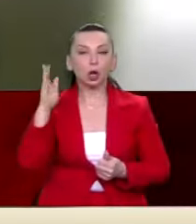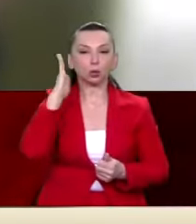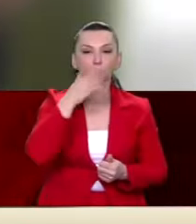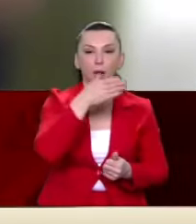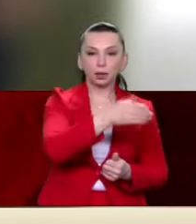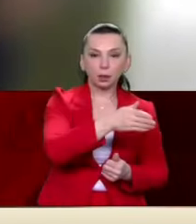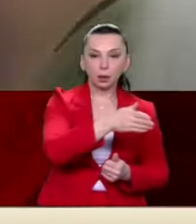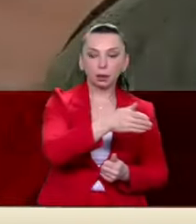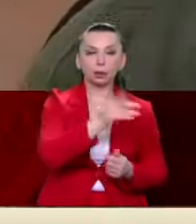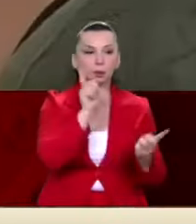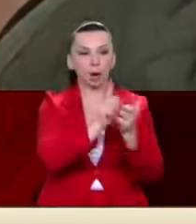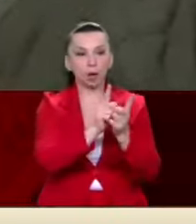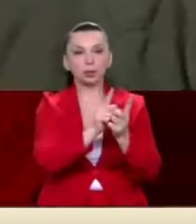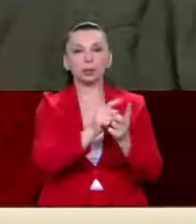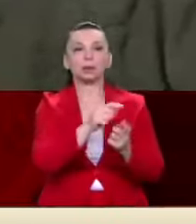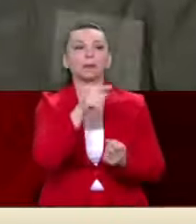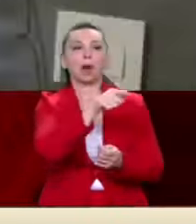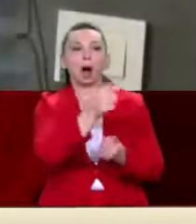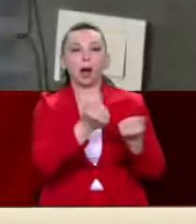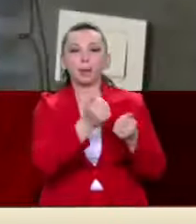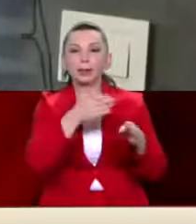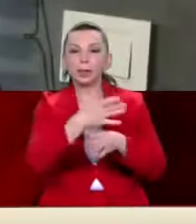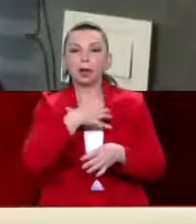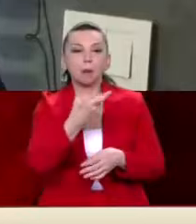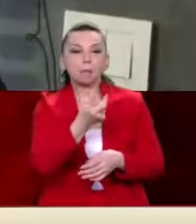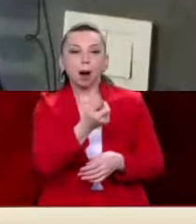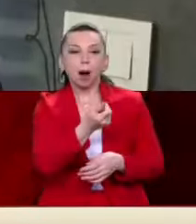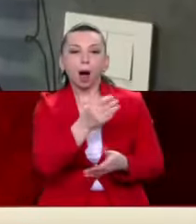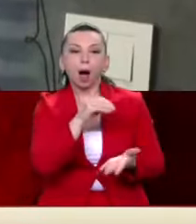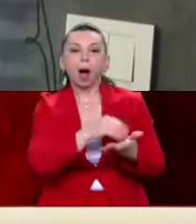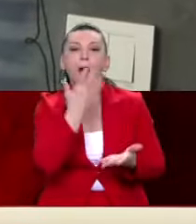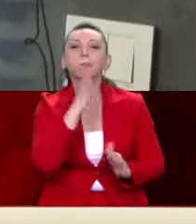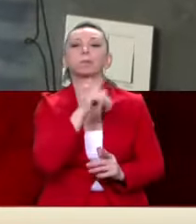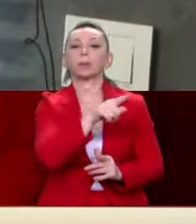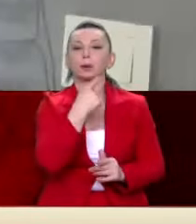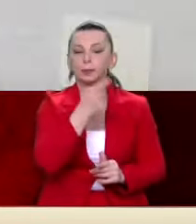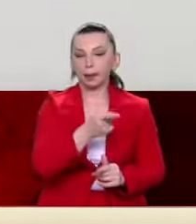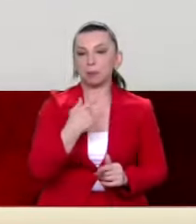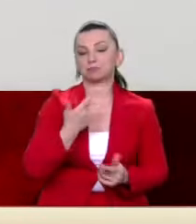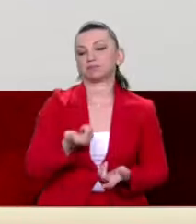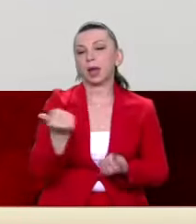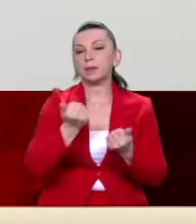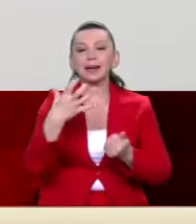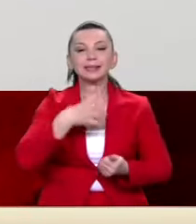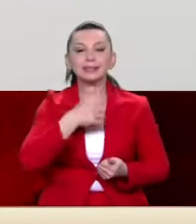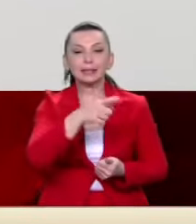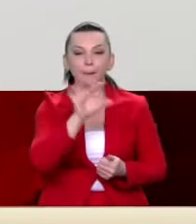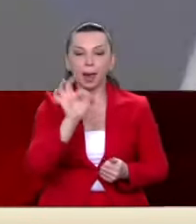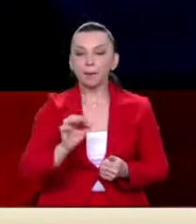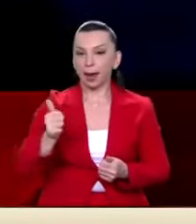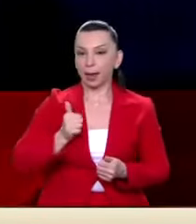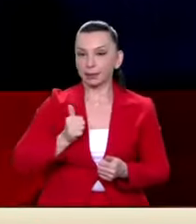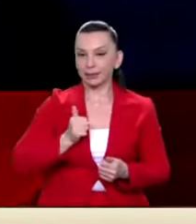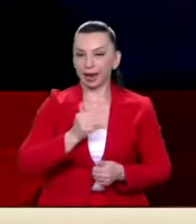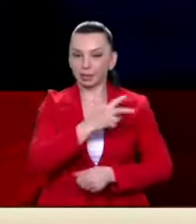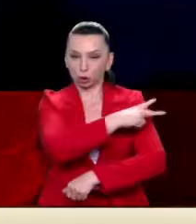gerçek sahibiydi. Parayı da almadığını söyledi. Hesabımı kontrol ediyorum, para gelmedi. Onlar diyor biz parayı gönderdik. Aracın sahibi hemen uzman çavuş